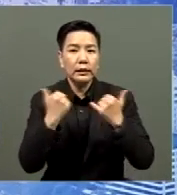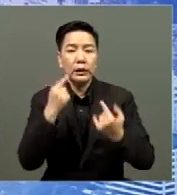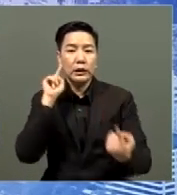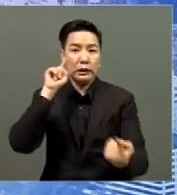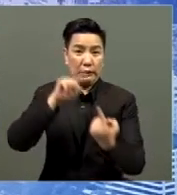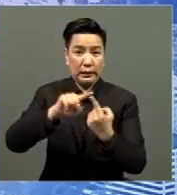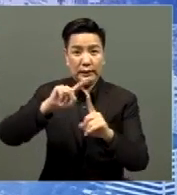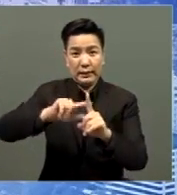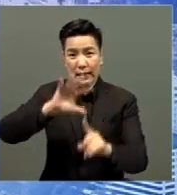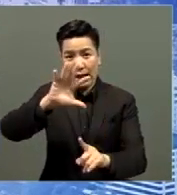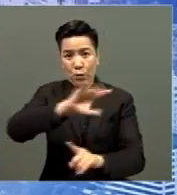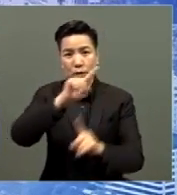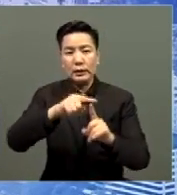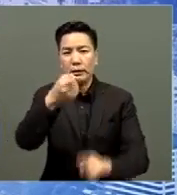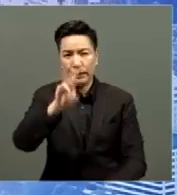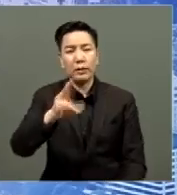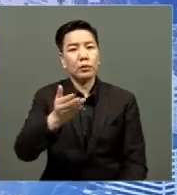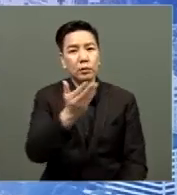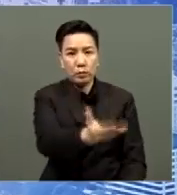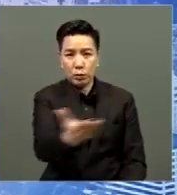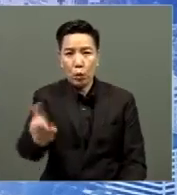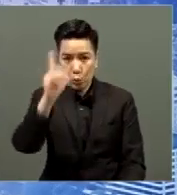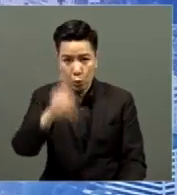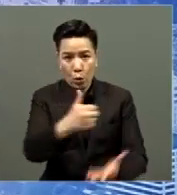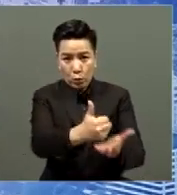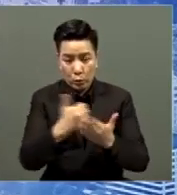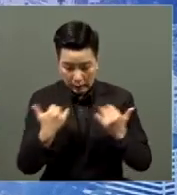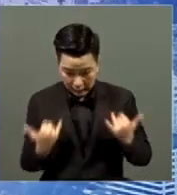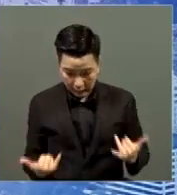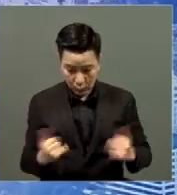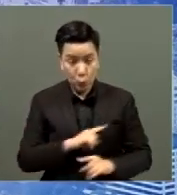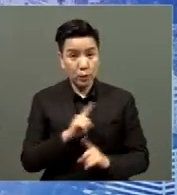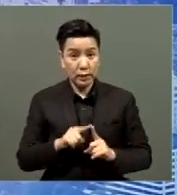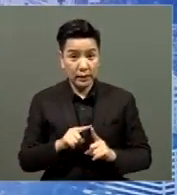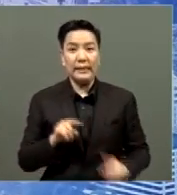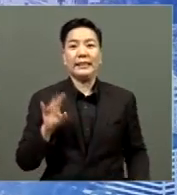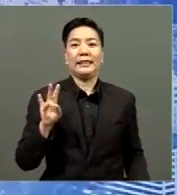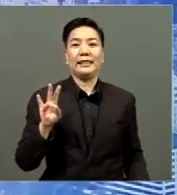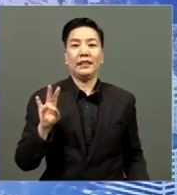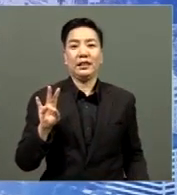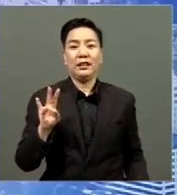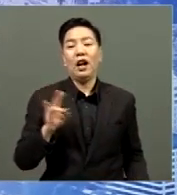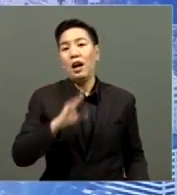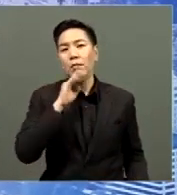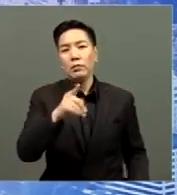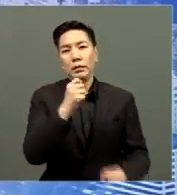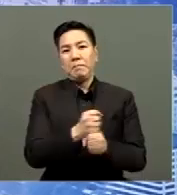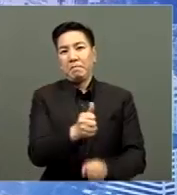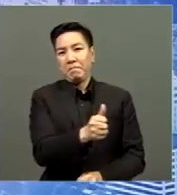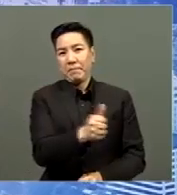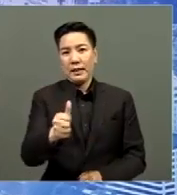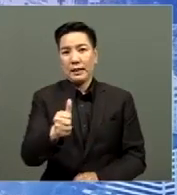ไปนะครับอันนี้ก็จะเป็นข่าวดีที่ที่เราต้องไปด้วยกันนะครับมันกว่าจะถึงในวันที่10อันนี้ทุกท่านต้องช่วยกันวันนี้วันที่ 7นะครับวันที่ 7